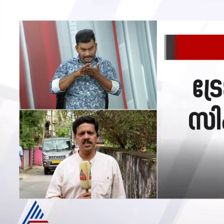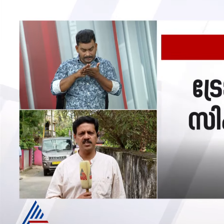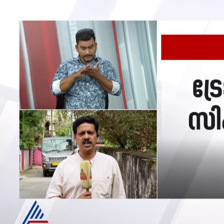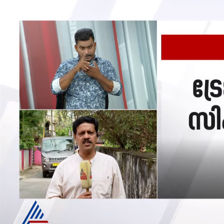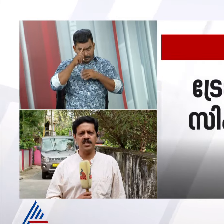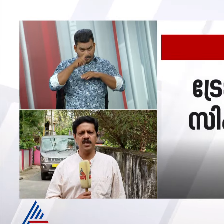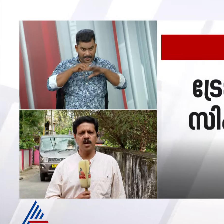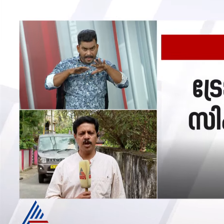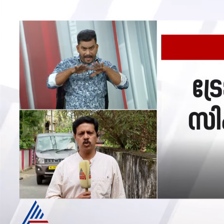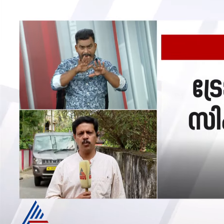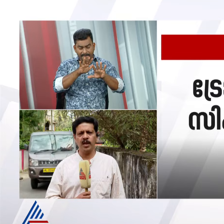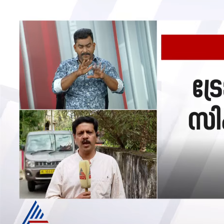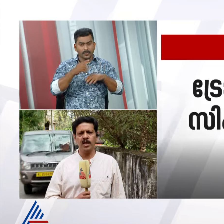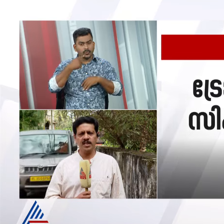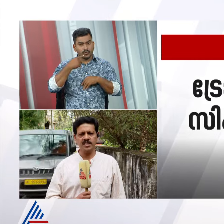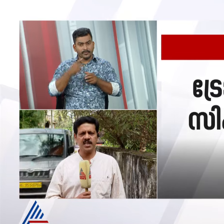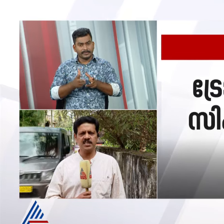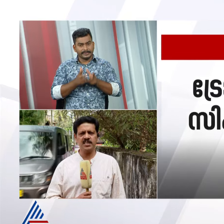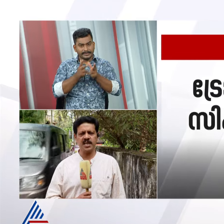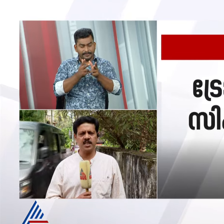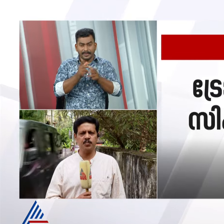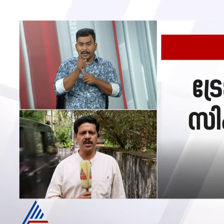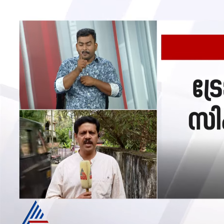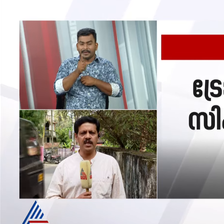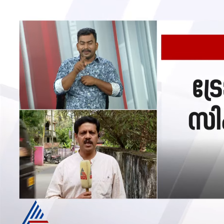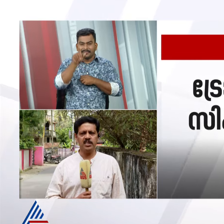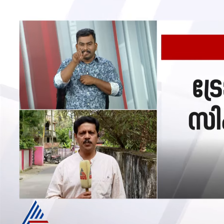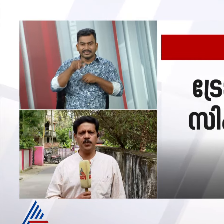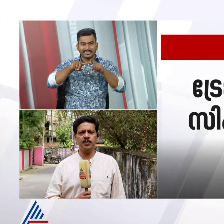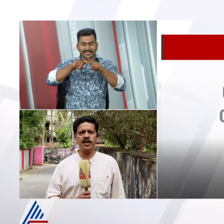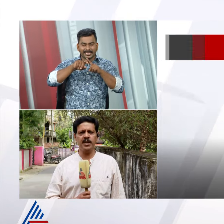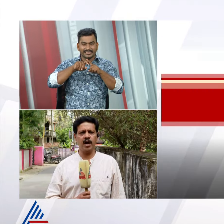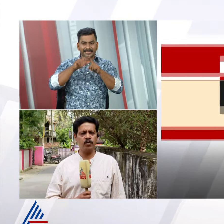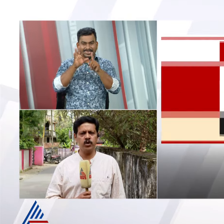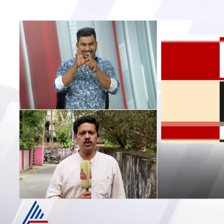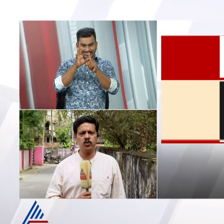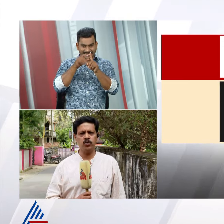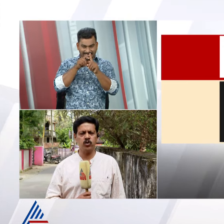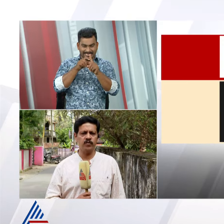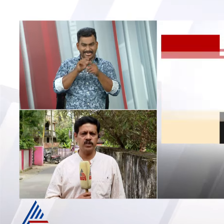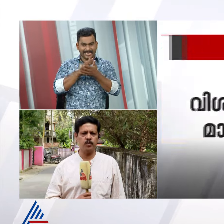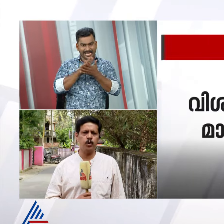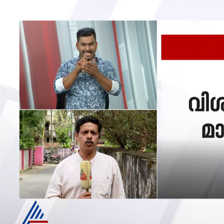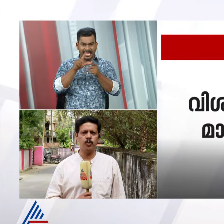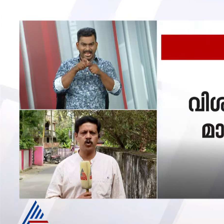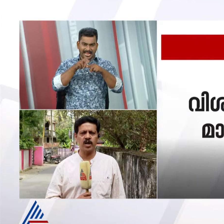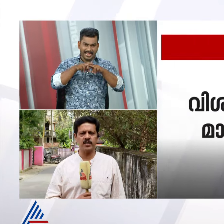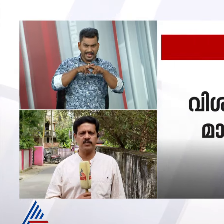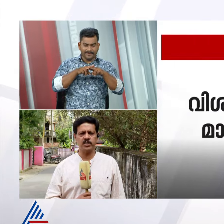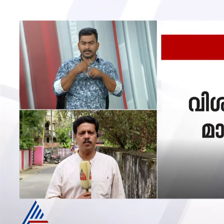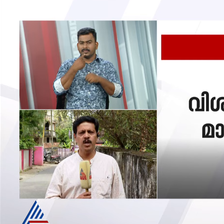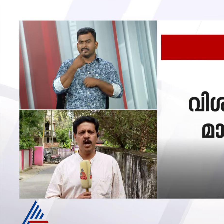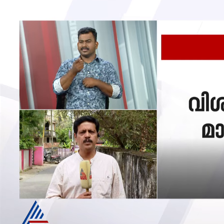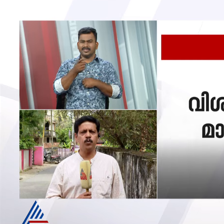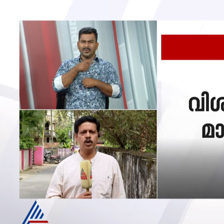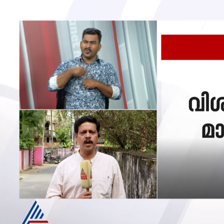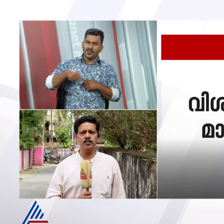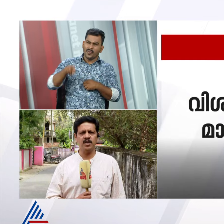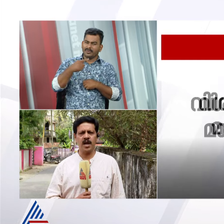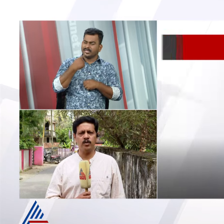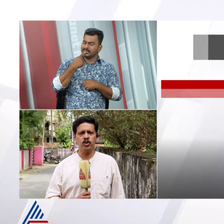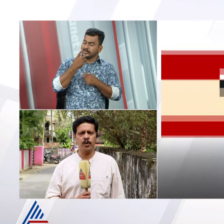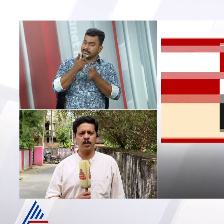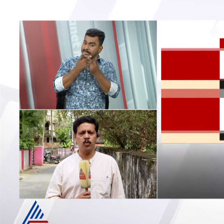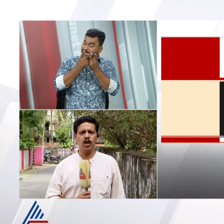ചെയ്യുന്നത്, കൃഷ്ണദാസ് ചെയ്യുന്നത്. മാത്രവുമല്ല കൃഷ്ണദാസ് ഈ തെരഞ്ഞെടുപ്പിനിടയിൽ സി പി എമ്മിന് അവരുന്നയിച്ചു കൊണ്ടുവന്നൊരു വിഷയം, ഒരു പുകമറുണ്ടാക്കിയ വിഷയം, അത്